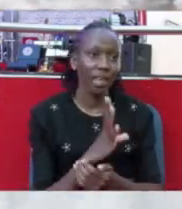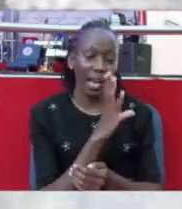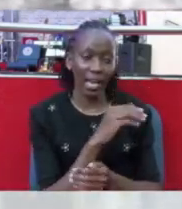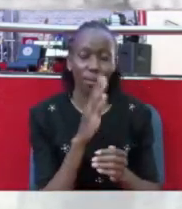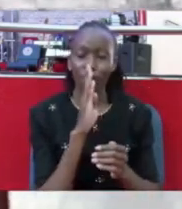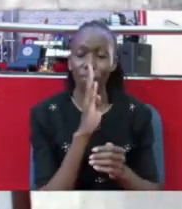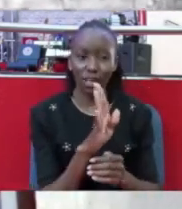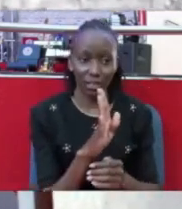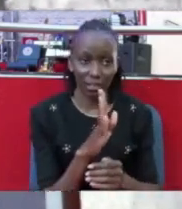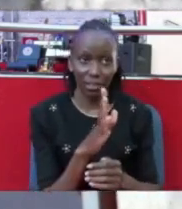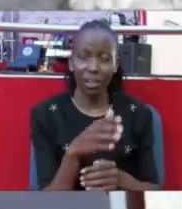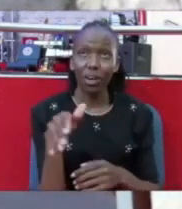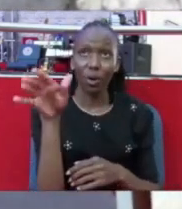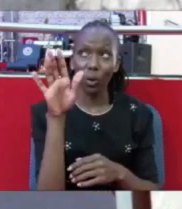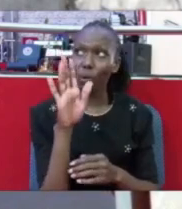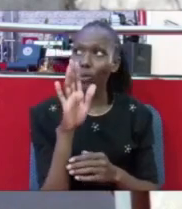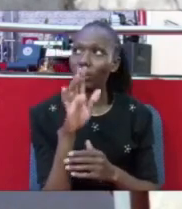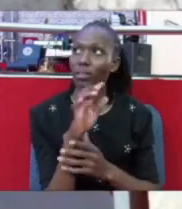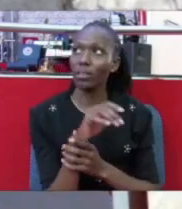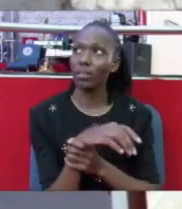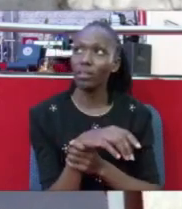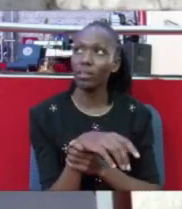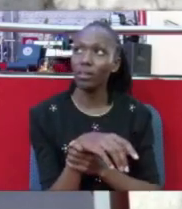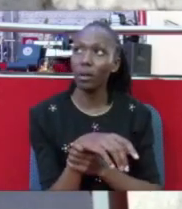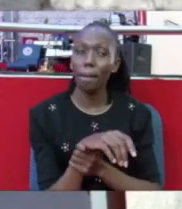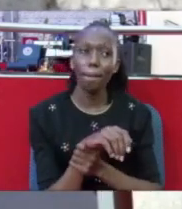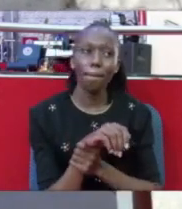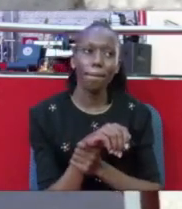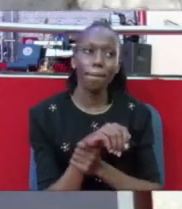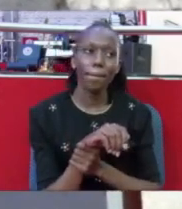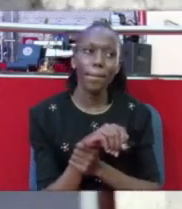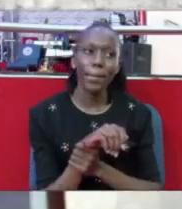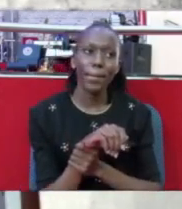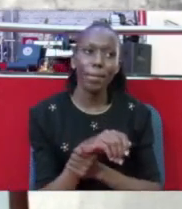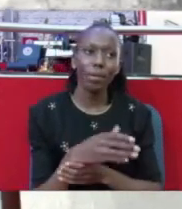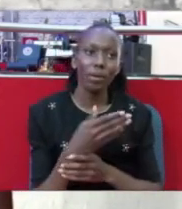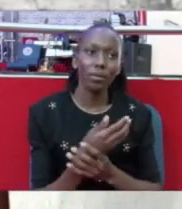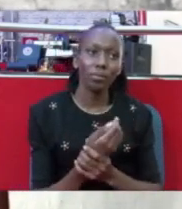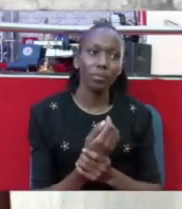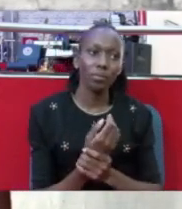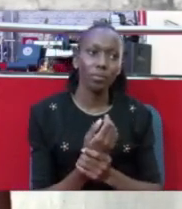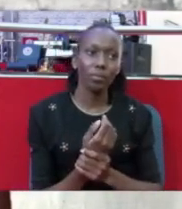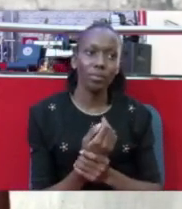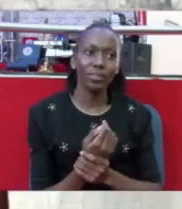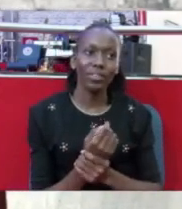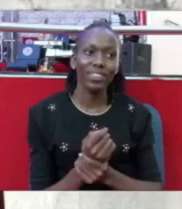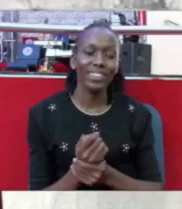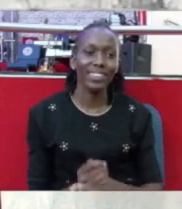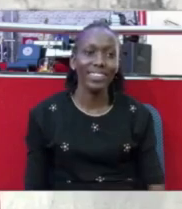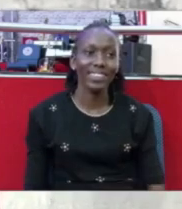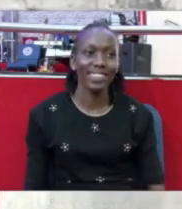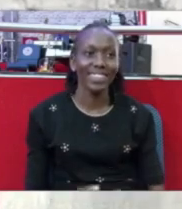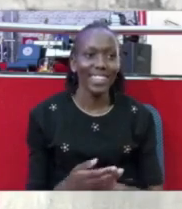his identity, his reputation, the reputation of God in my family would be at stake because of